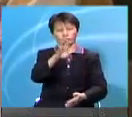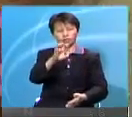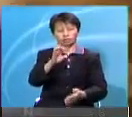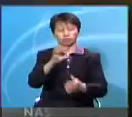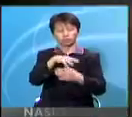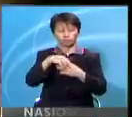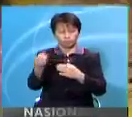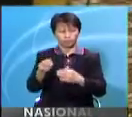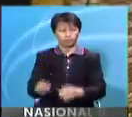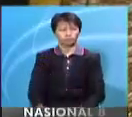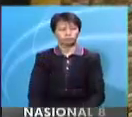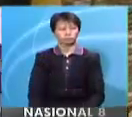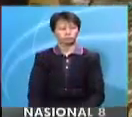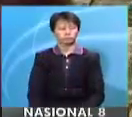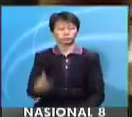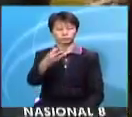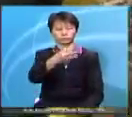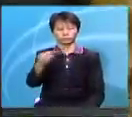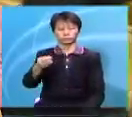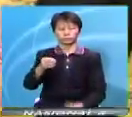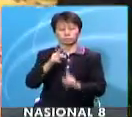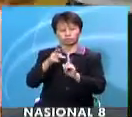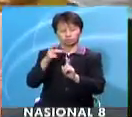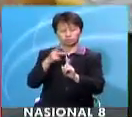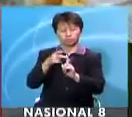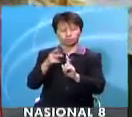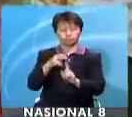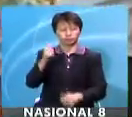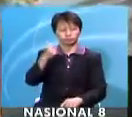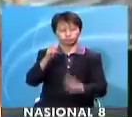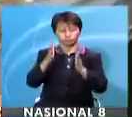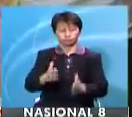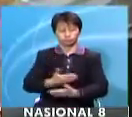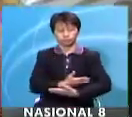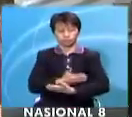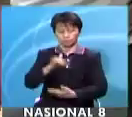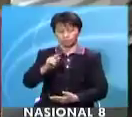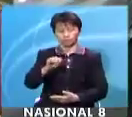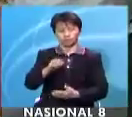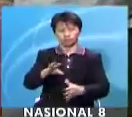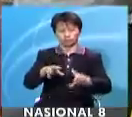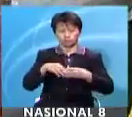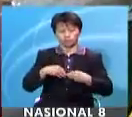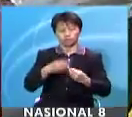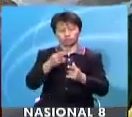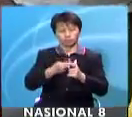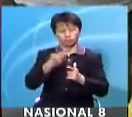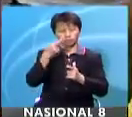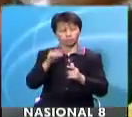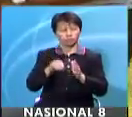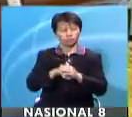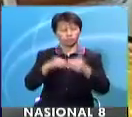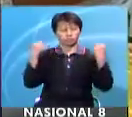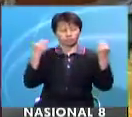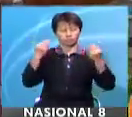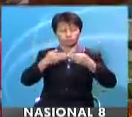RM400. Dan di Nibong Tebal, Pulau Pinang, 10 orang anak yatim menerima sumbangan sempena Ramadan pada Majlis